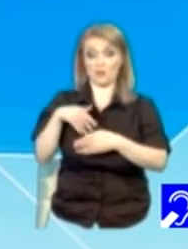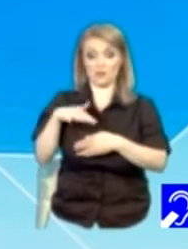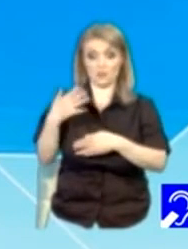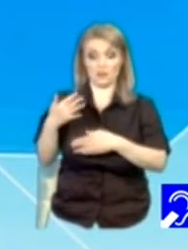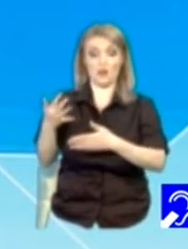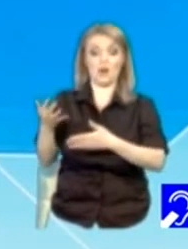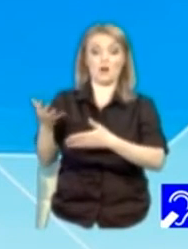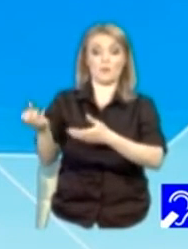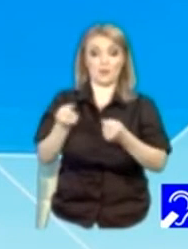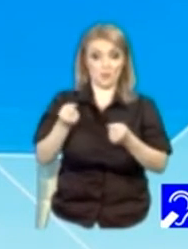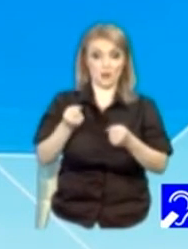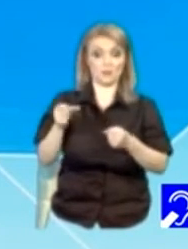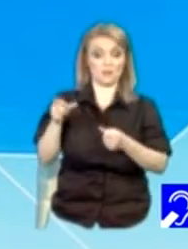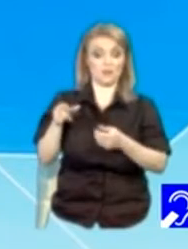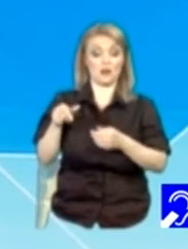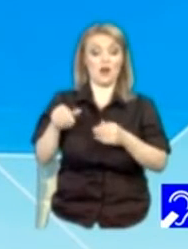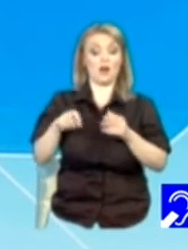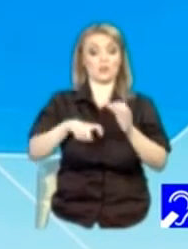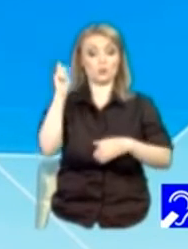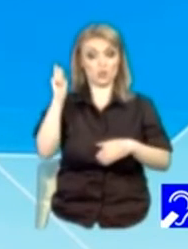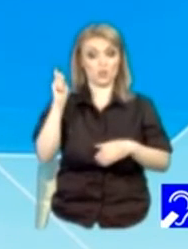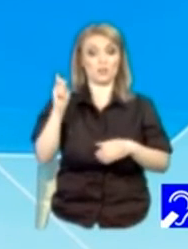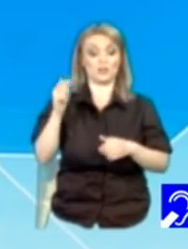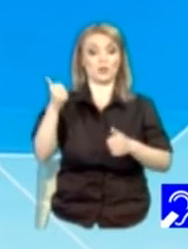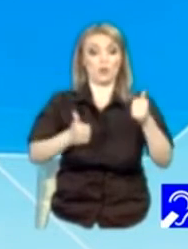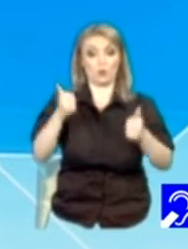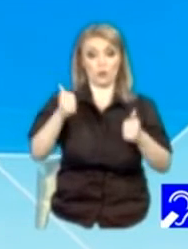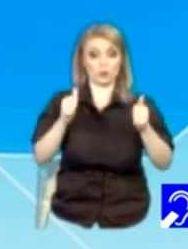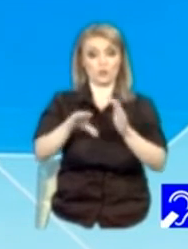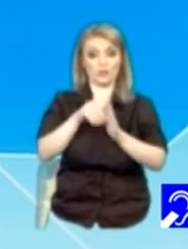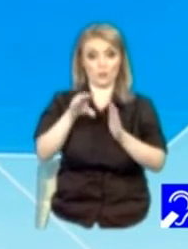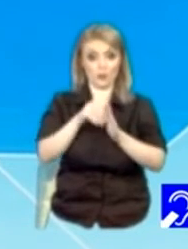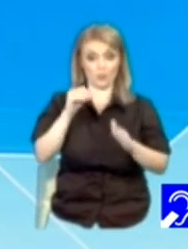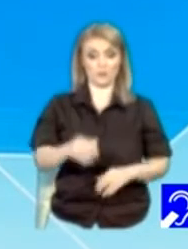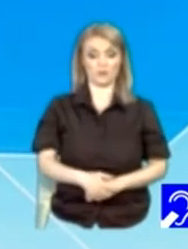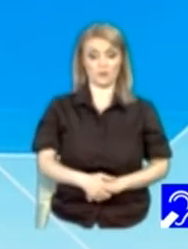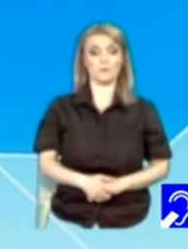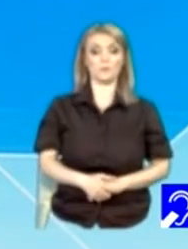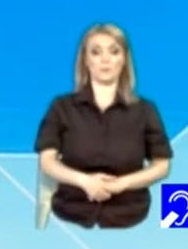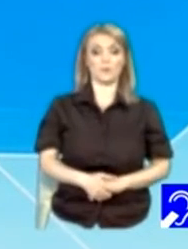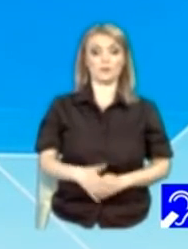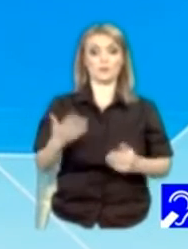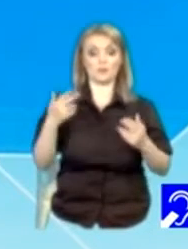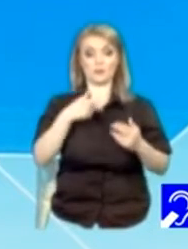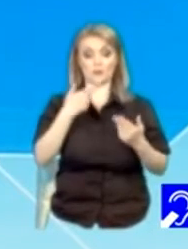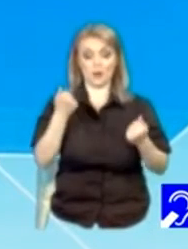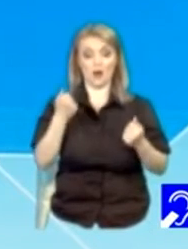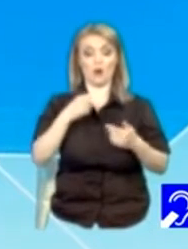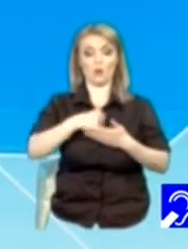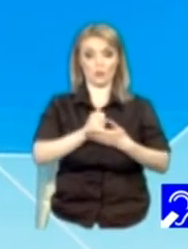scoaterea noastră din cursa electorală, pentru că organul abilitat este ASP-ul, care a confirmat faptul